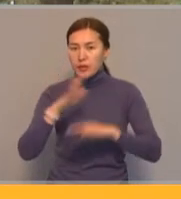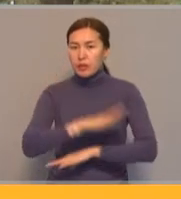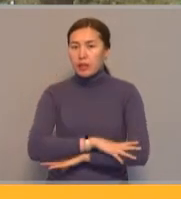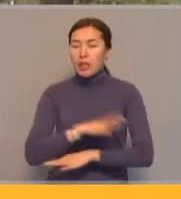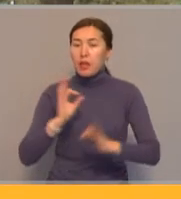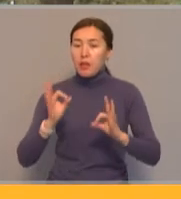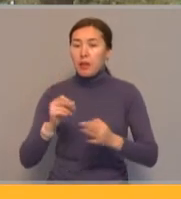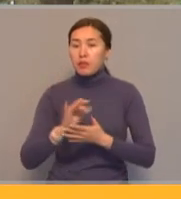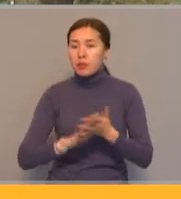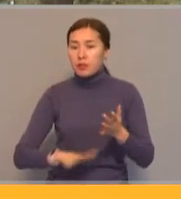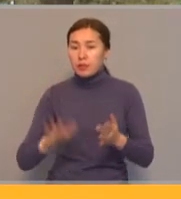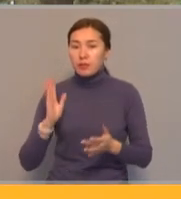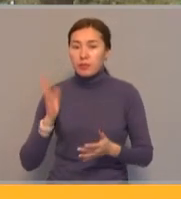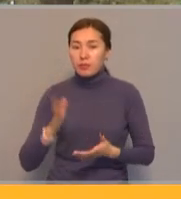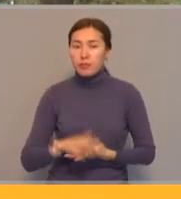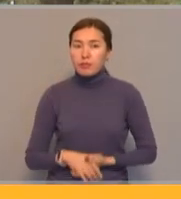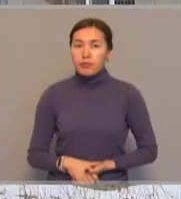сабақтар қалыпты жағдайда оқытылуда.